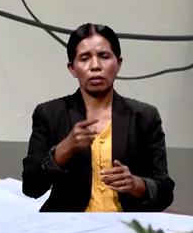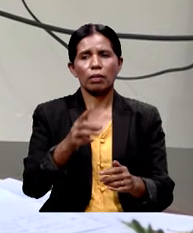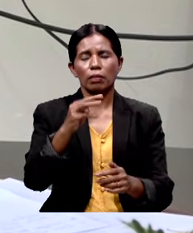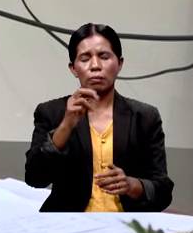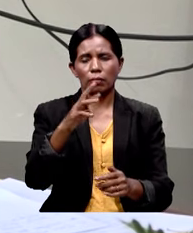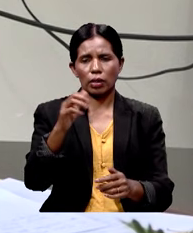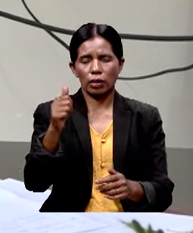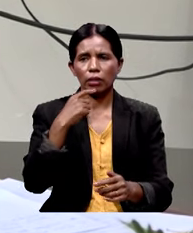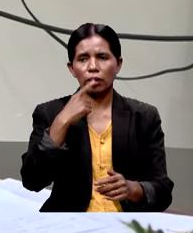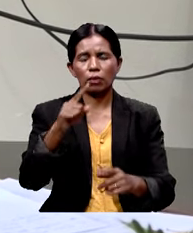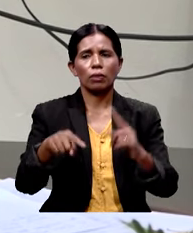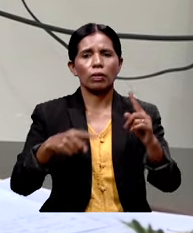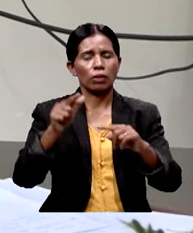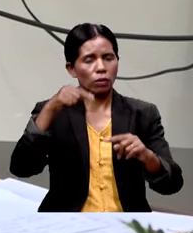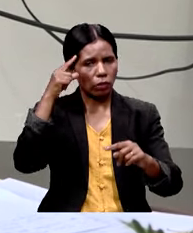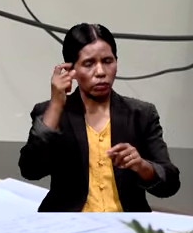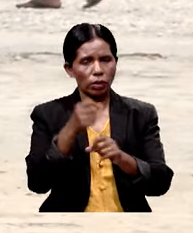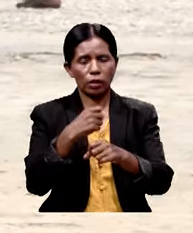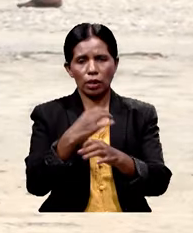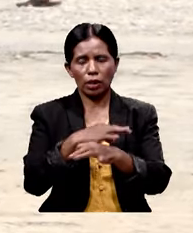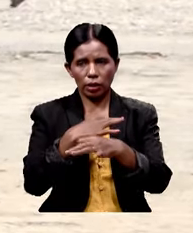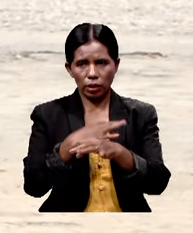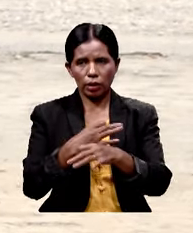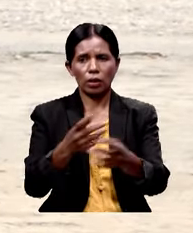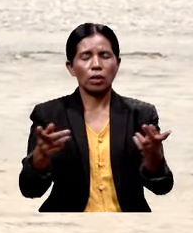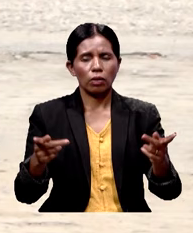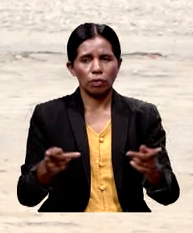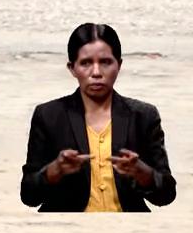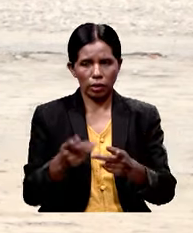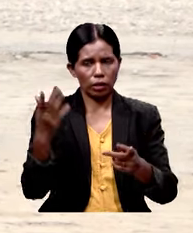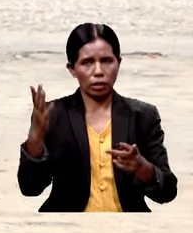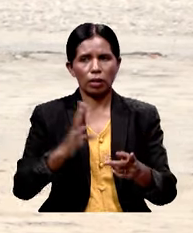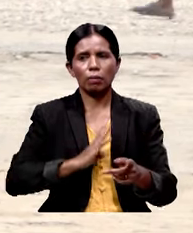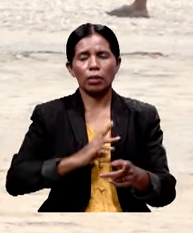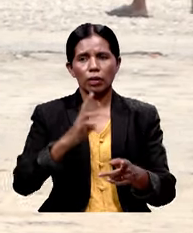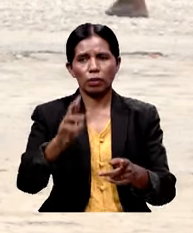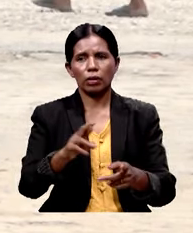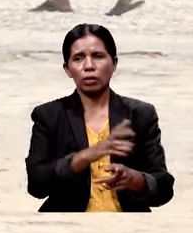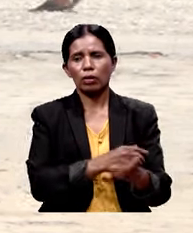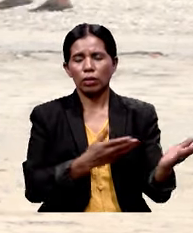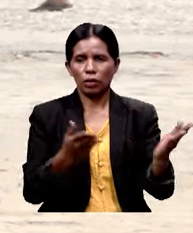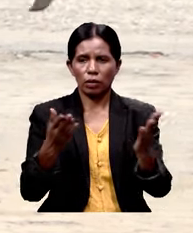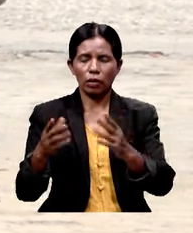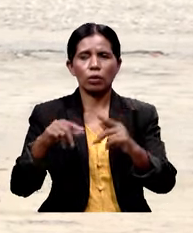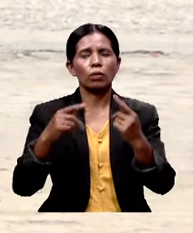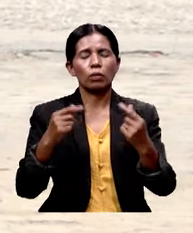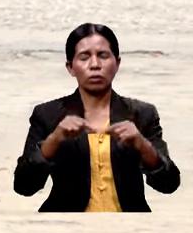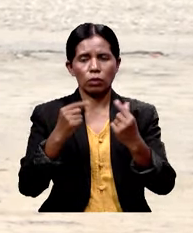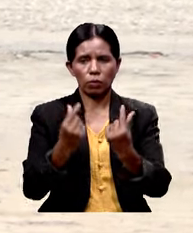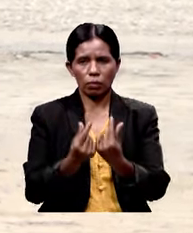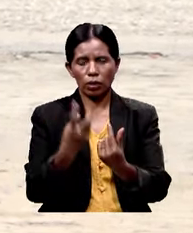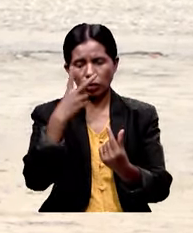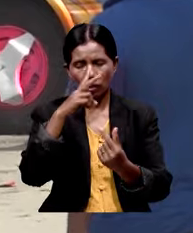Antonia Hateten ba inghira guvernu halona rehabilitasaun ba fatin estacionamento Becora. Se destaka mos ekipa balung hori